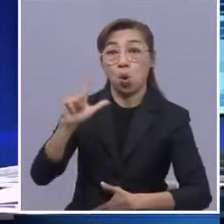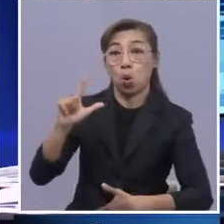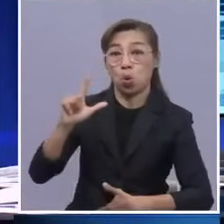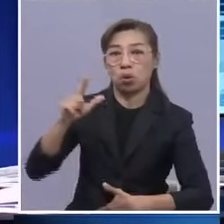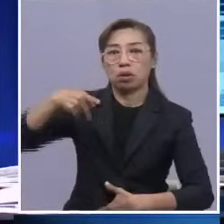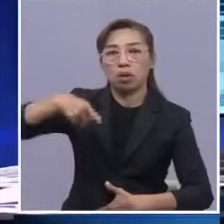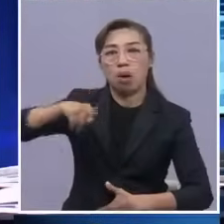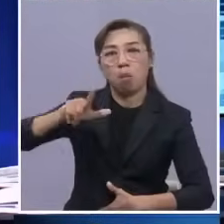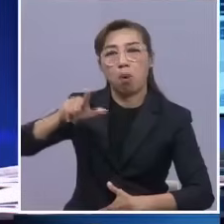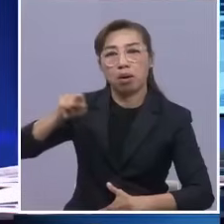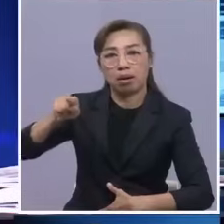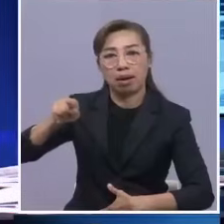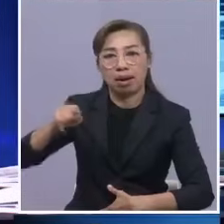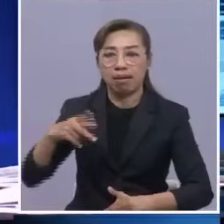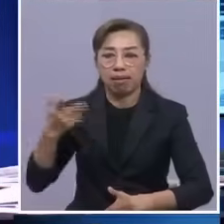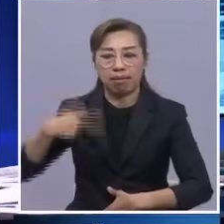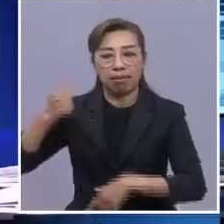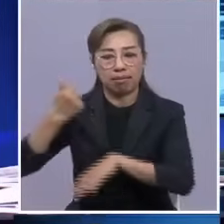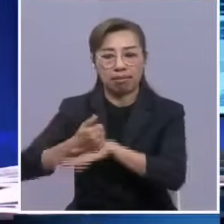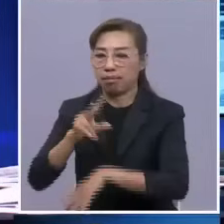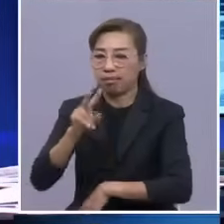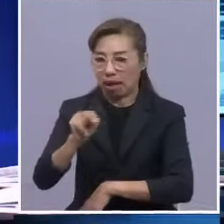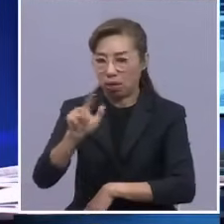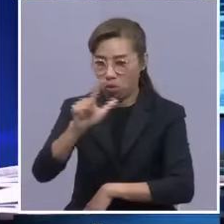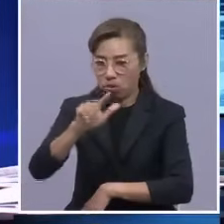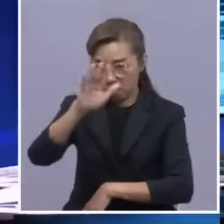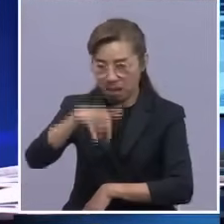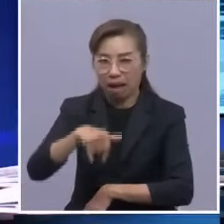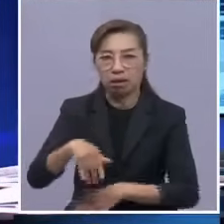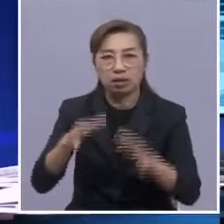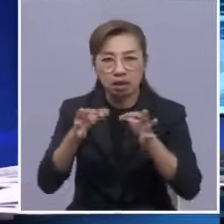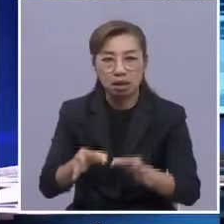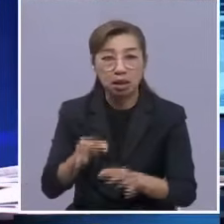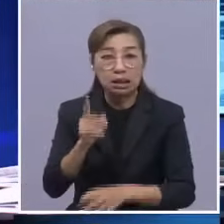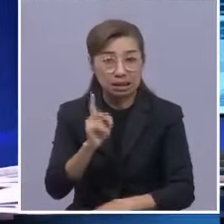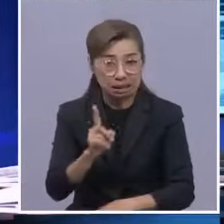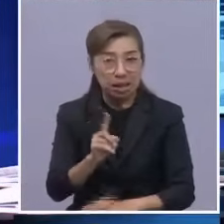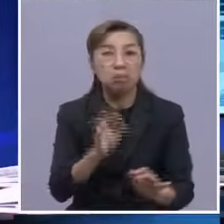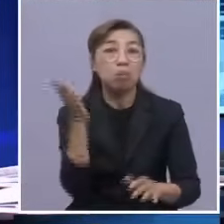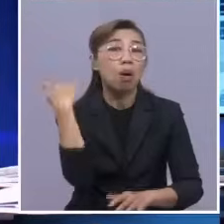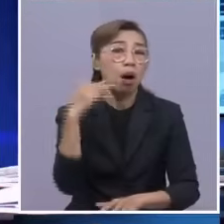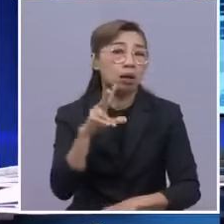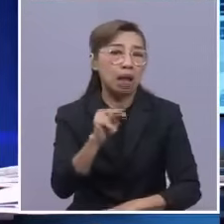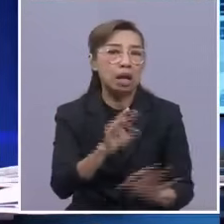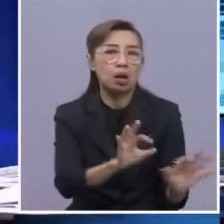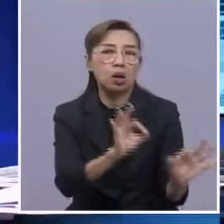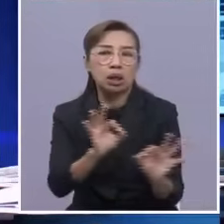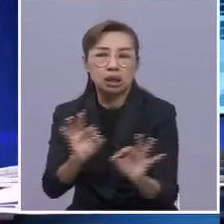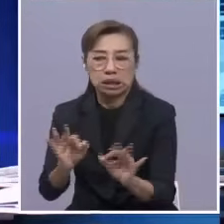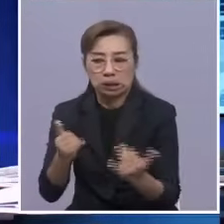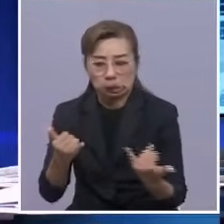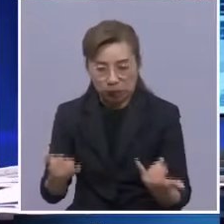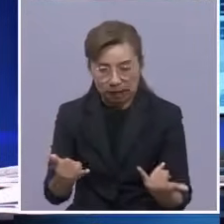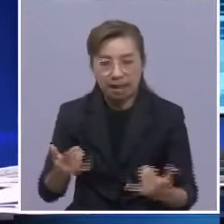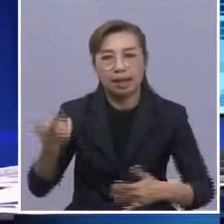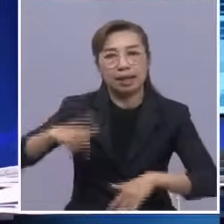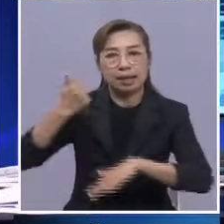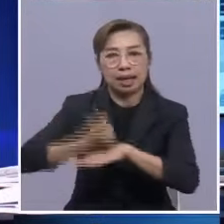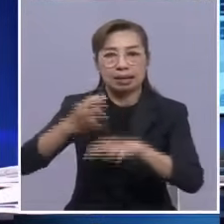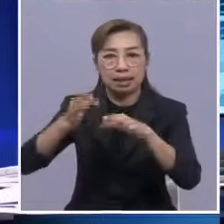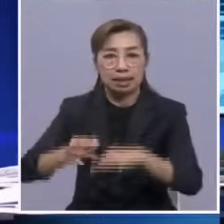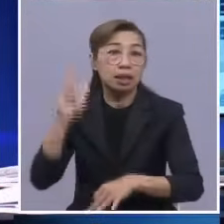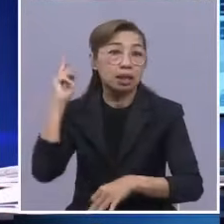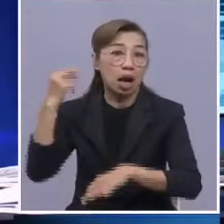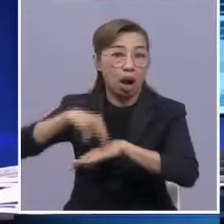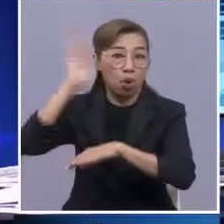ราะว่าศาลนัดฟังคำพิพากษาก็ถูกเลื่อนมาฟังคำตัดสินในวันนี้นะครับผู้สื่อข่าวของเราคุณอิทธิพัฒน์ปิละโรจน์เกาะติดรายง